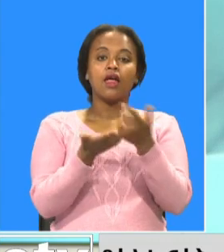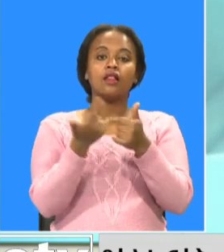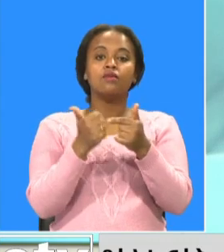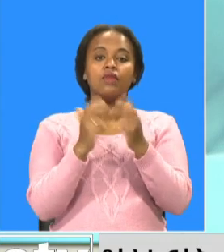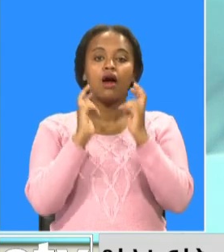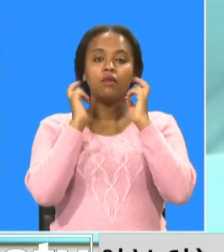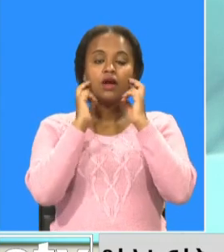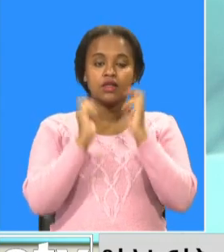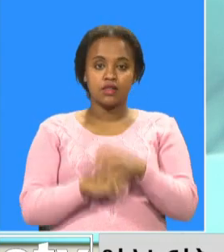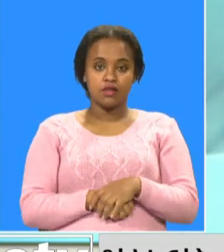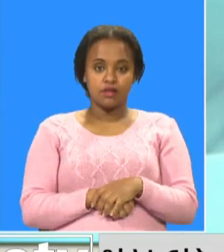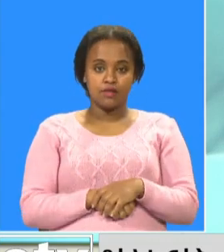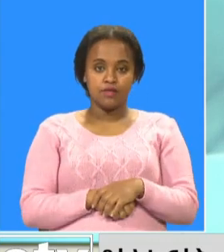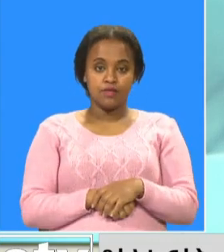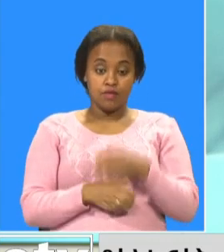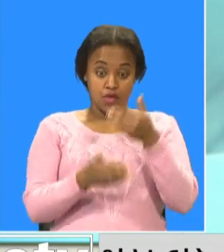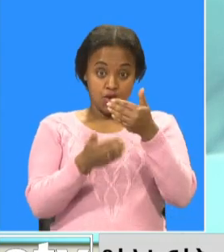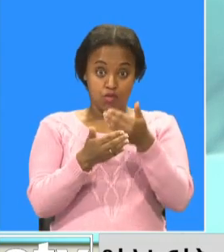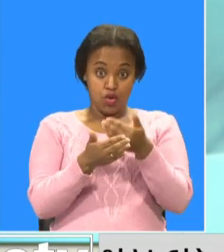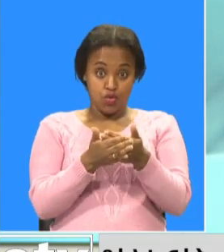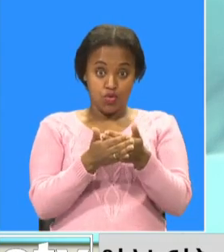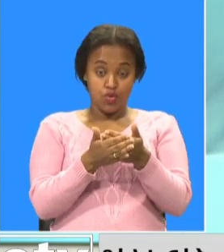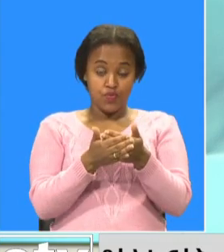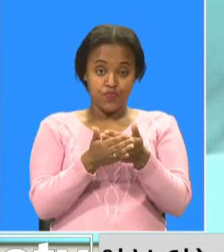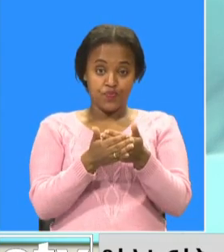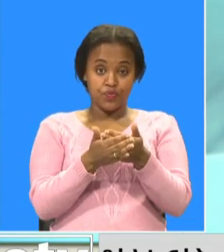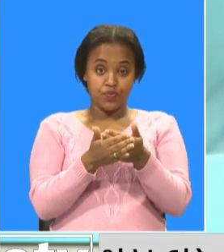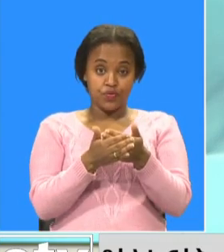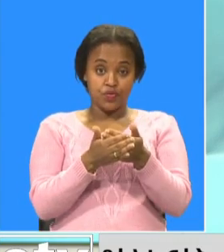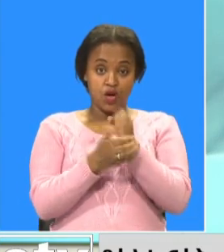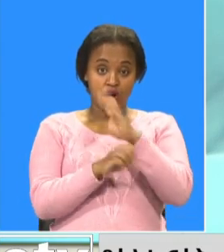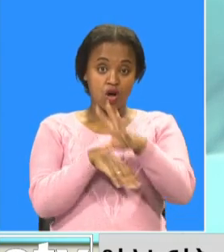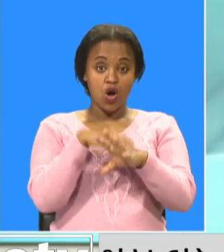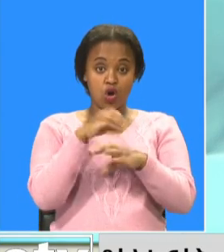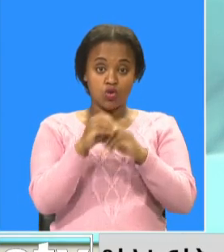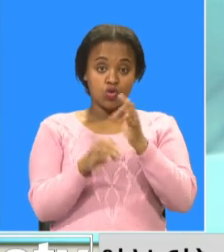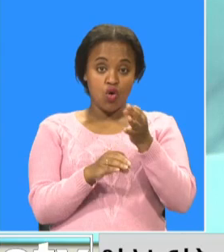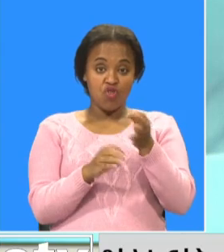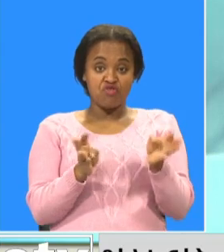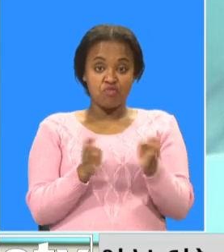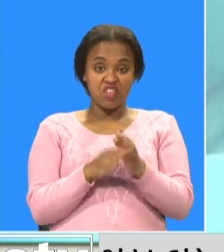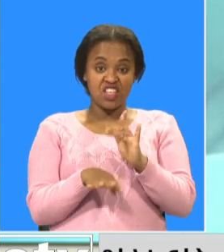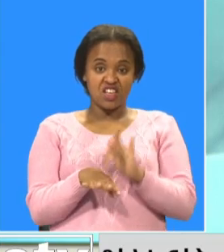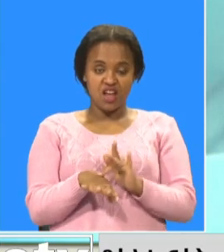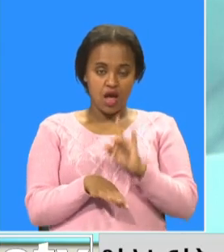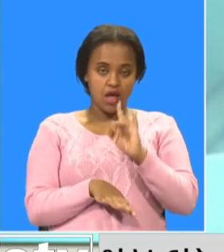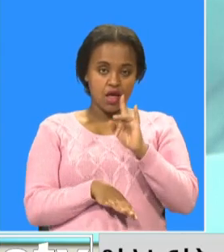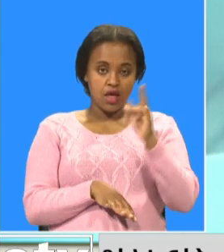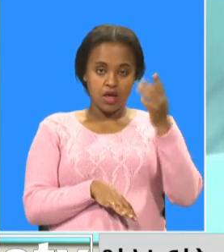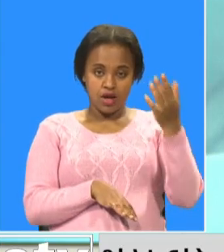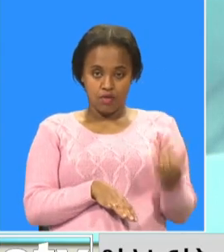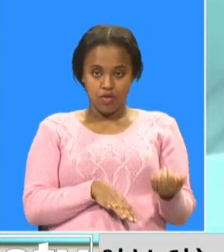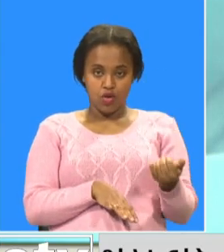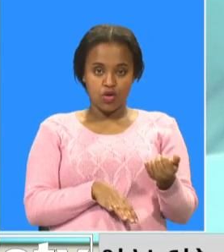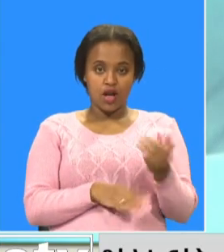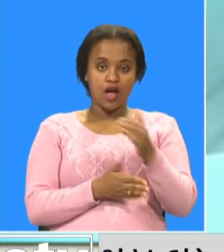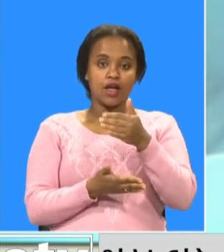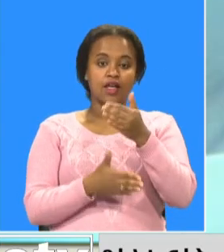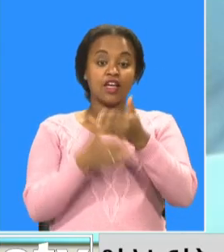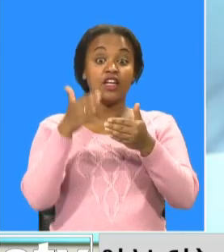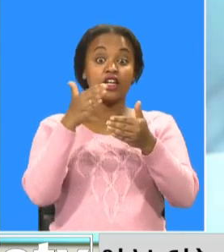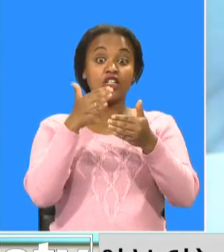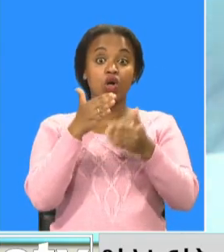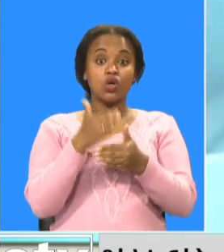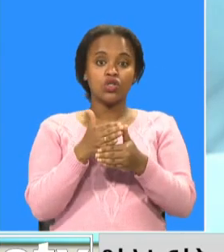በቅርቡ በዚሁ በካውንስል ኦፍ ሚቲንግ ላይ ነበርኩኝ የደረጃዎች ማጽደቅ ሂደት